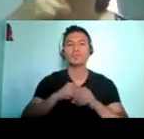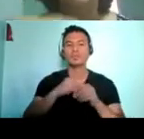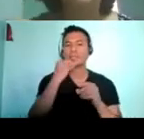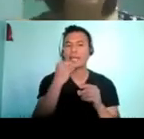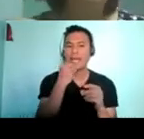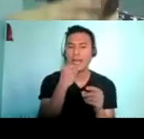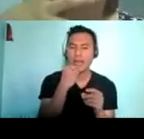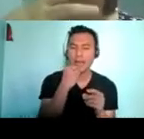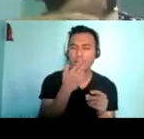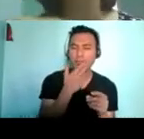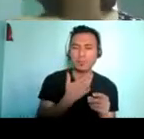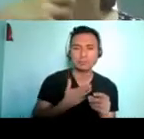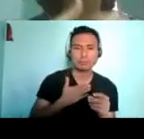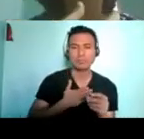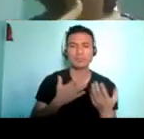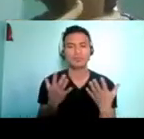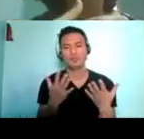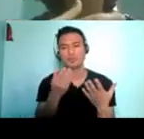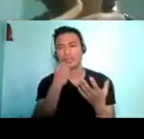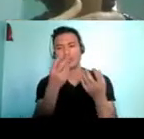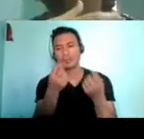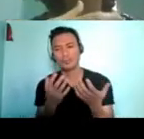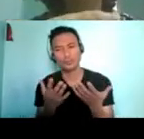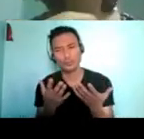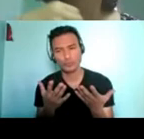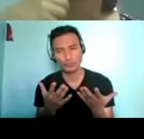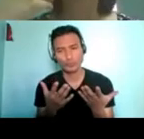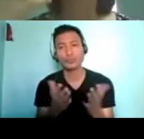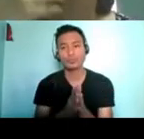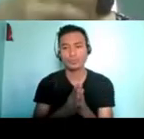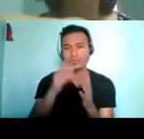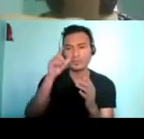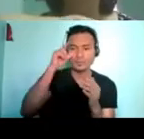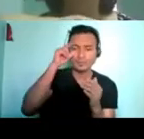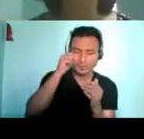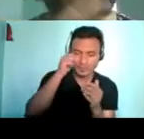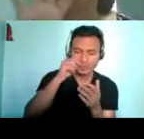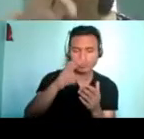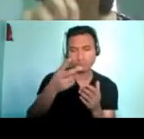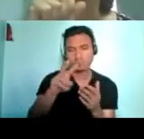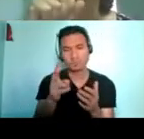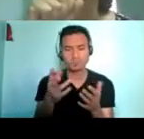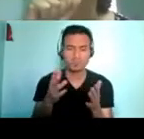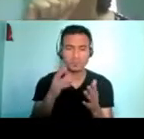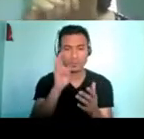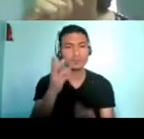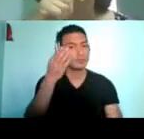खाना उसलाई खान मन नलाग्ने अथवा खान नपाउने होइन अनि निन्द्रामा गडबडीहरू यस्ता खालका हुन्छन् त्यसै गरेर म